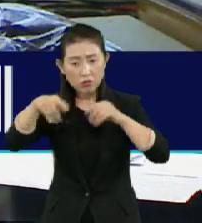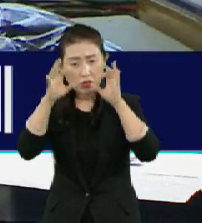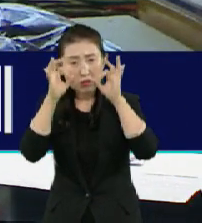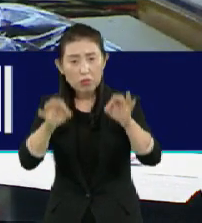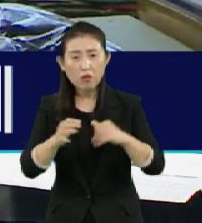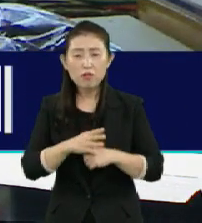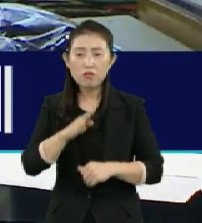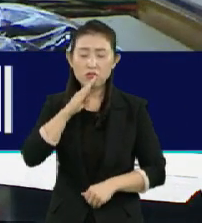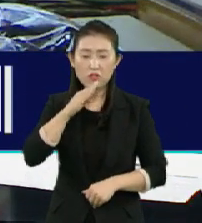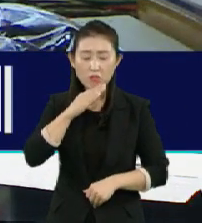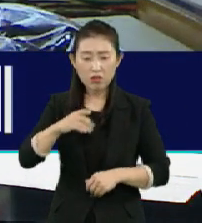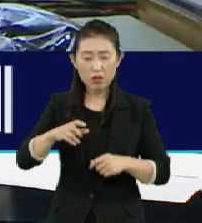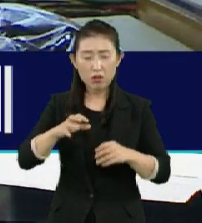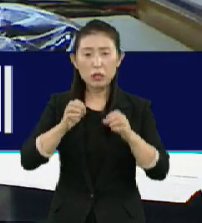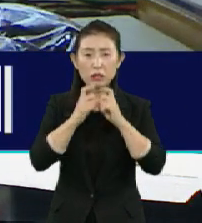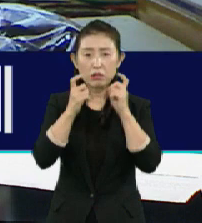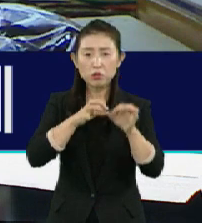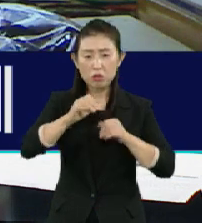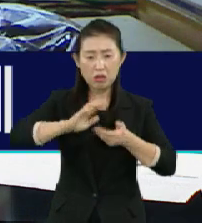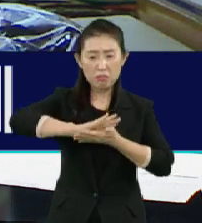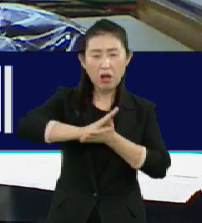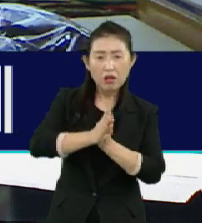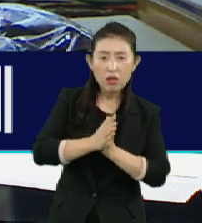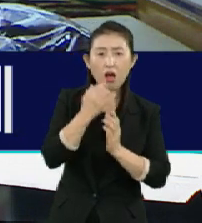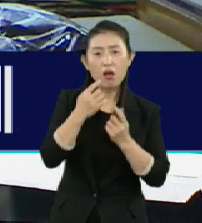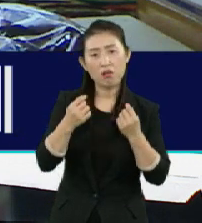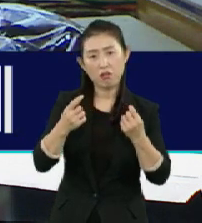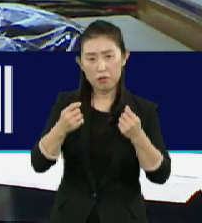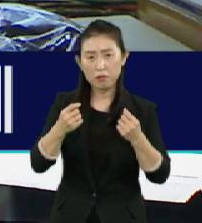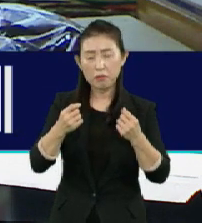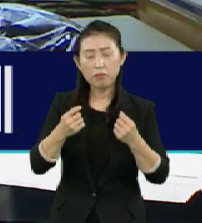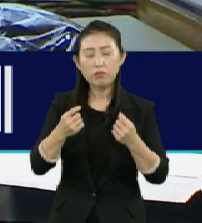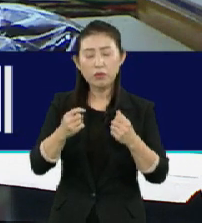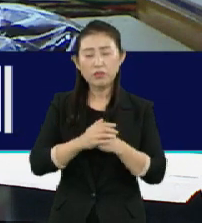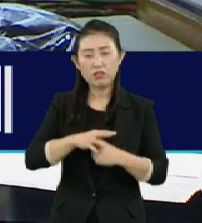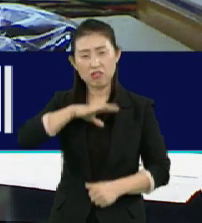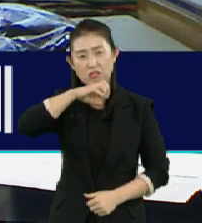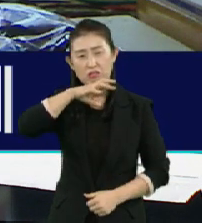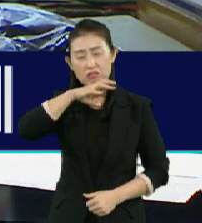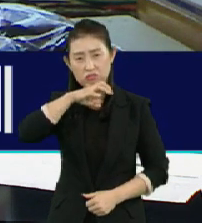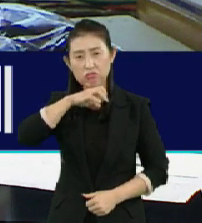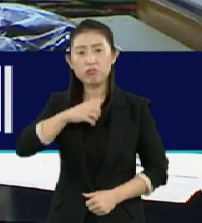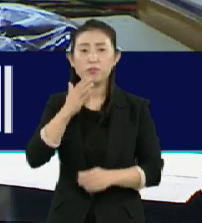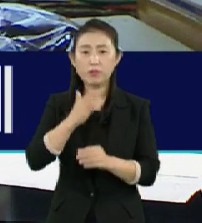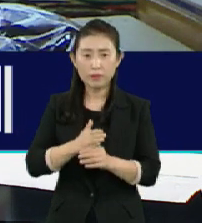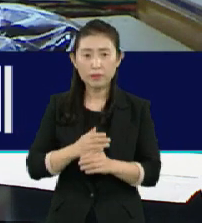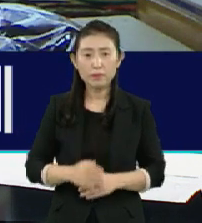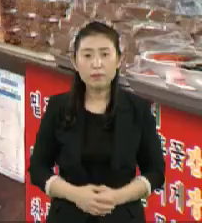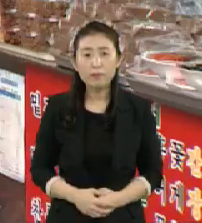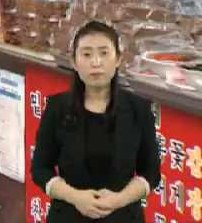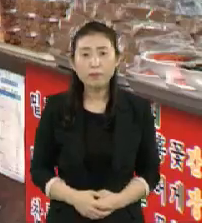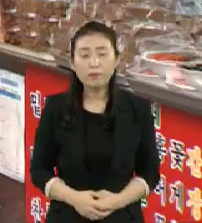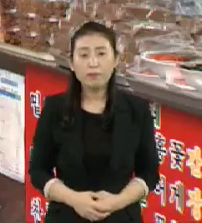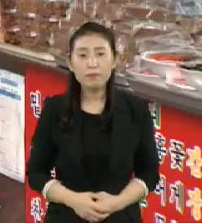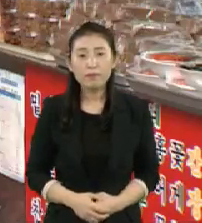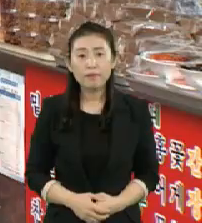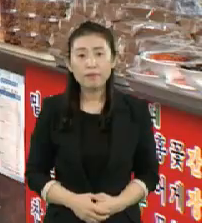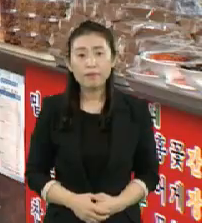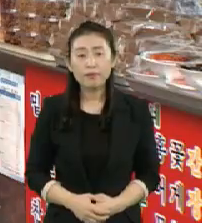내며 정부가 소상공인들을 말살할 거냐고 항의하고 있습니다. 김진석 기자입니다.